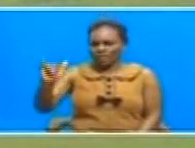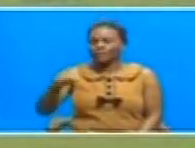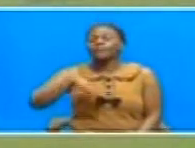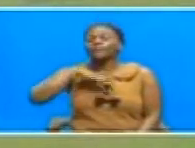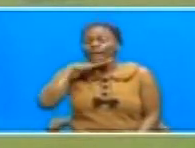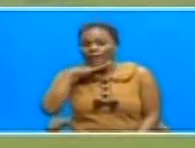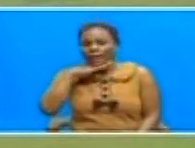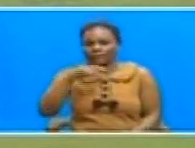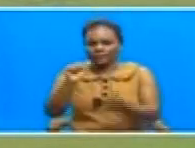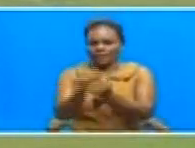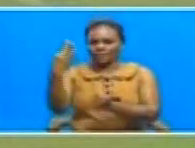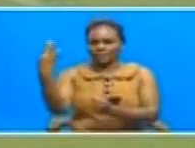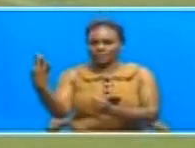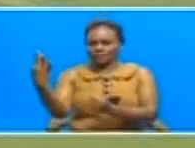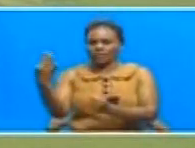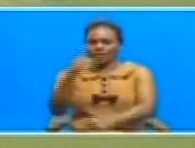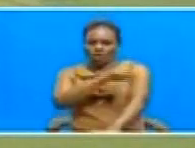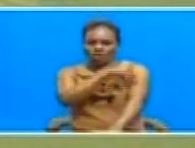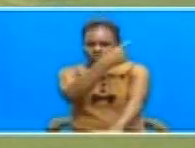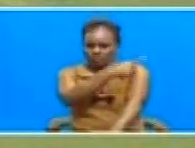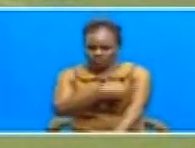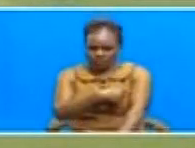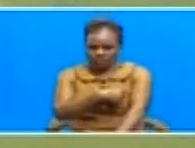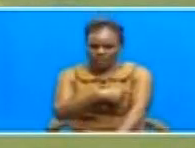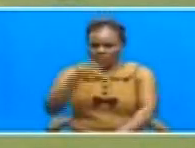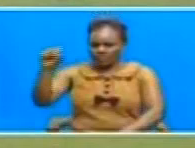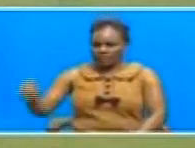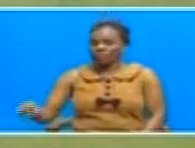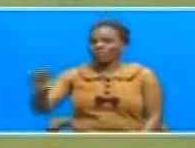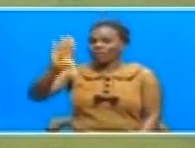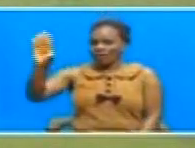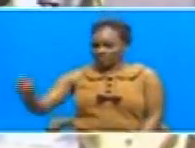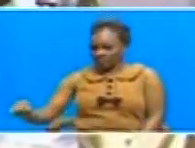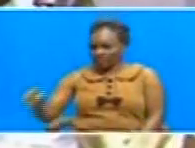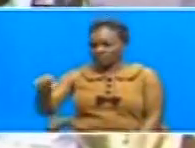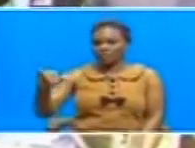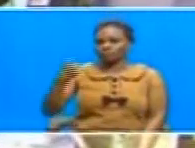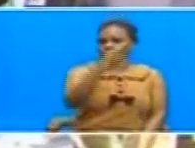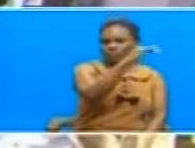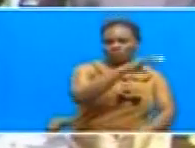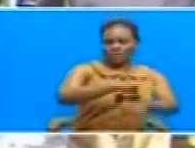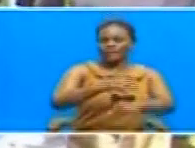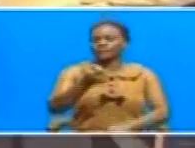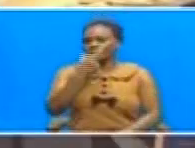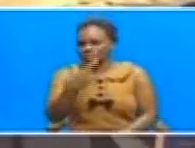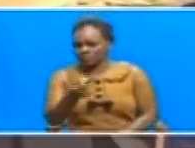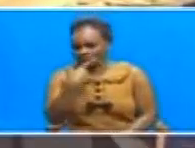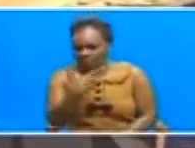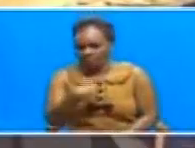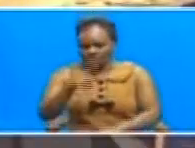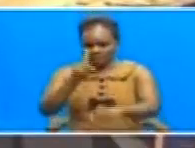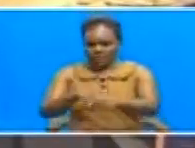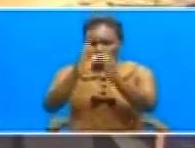alifariki tarehe 13 mwezi wa Julai katika hospitali ya Millwall nchini Afrika Kusini alikokuwa amepelekwa kupokea matibabu. Katika